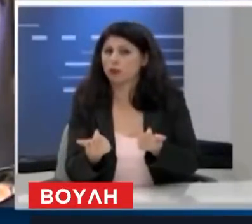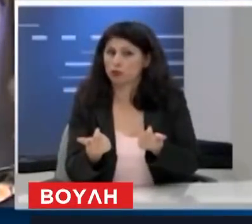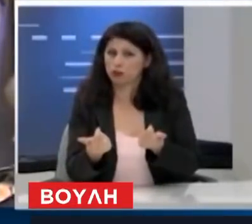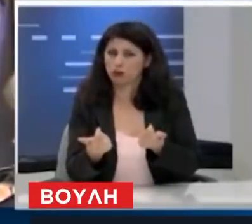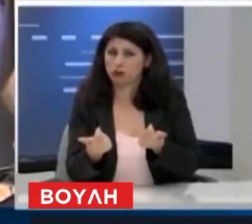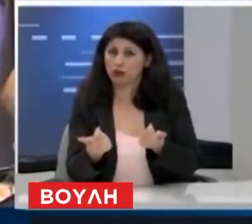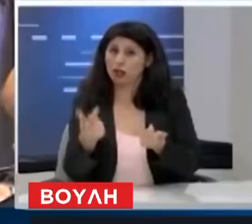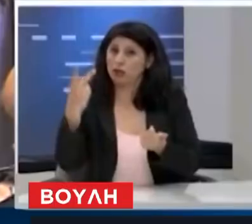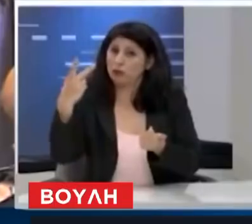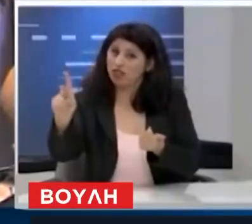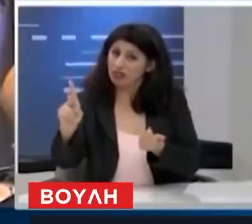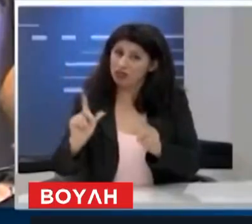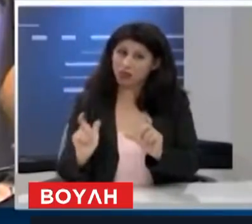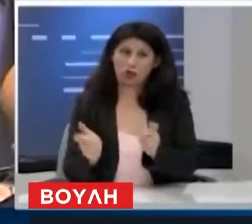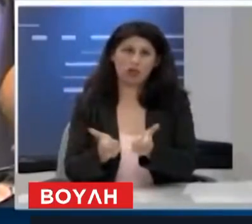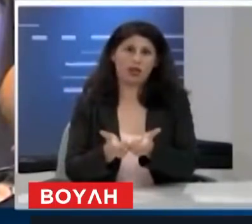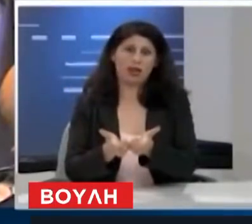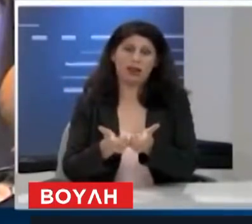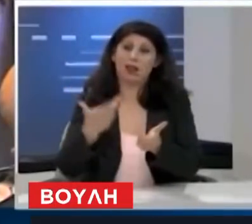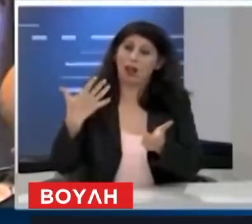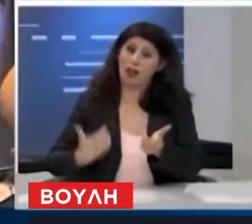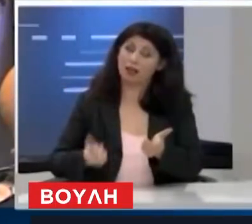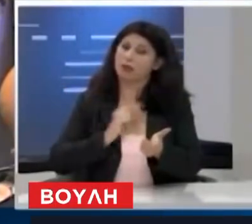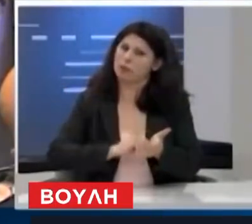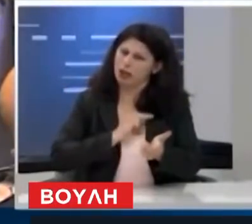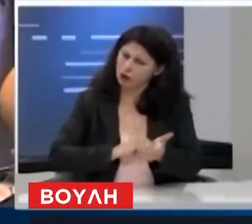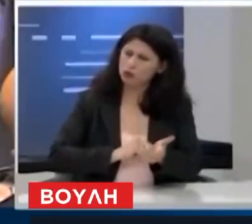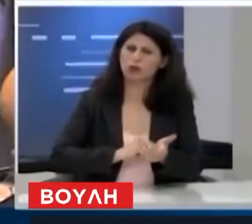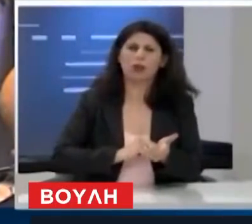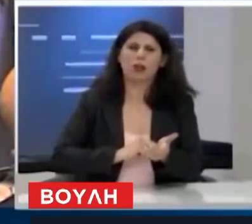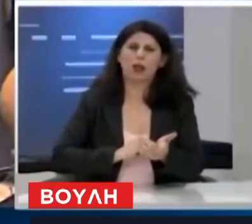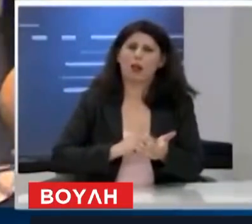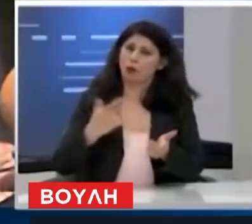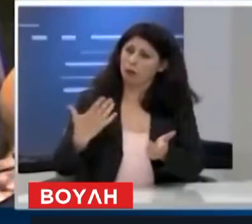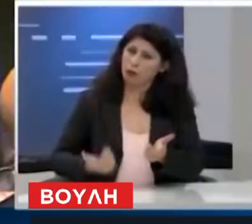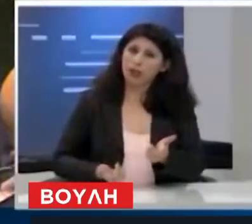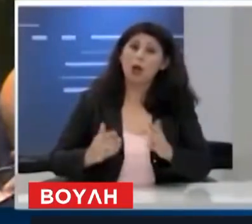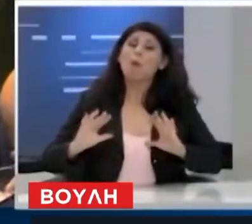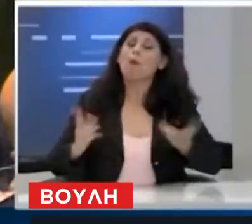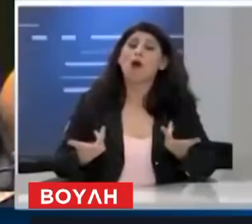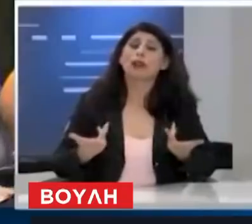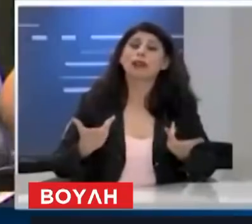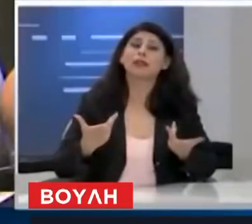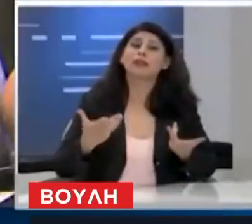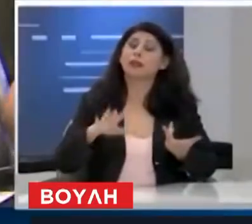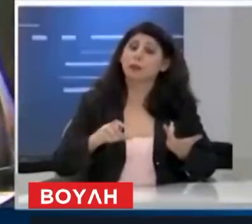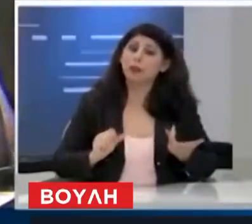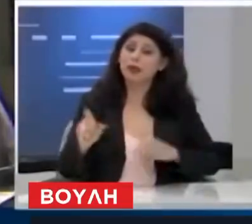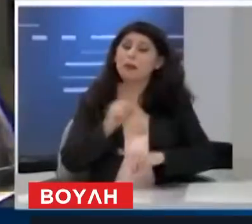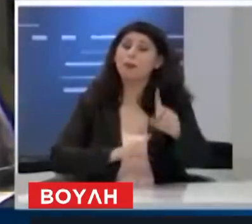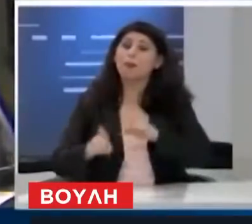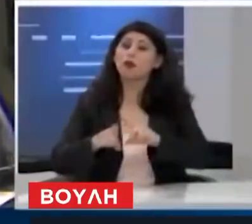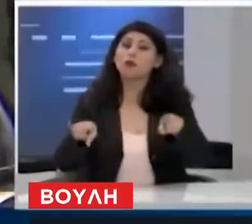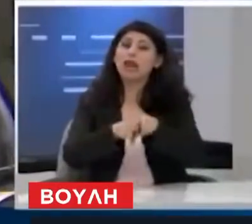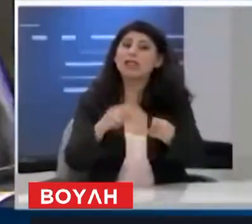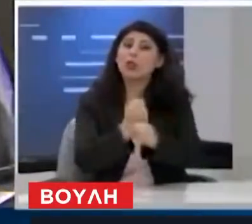οποίους η δικιά σας οικογένεια απέκτησε την περιουσία την οποία είχε, πότε την απέκτησε, με ποιους έκανε